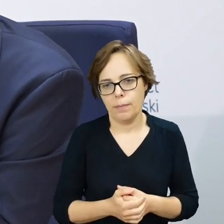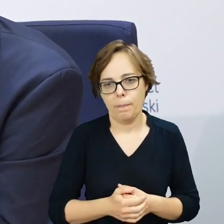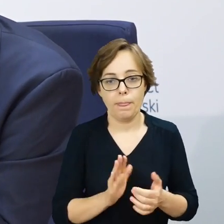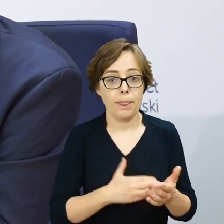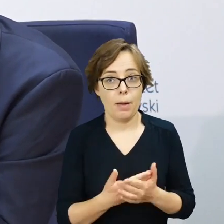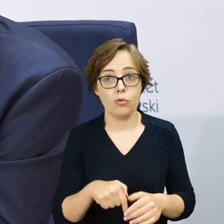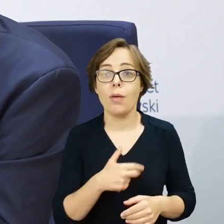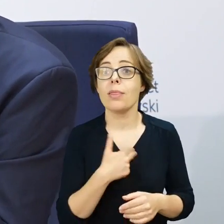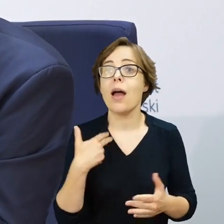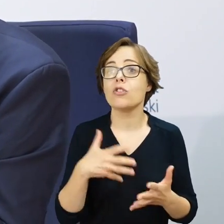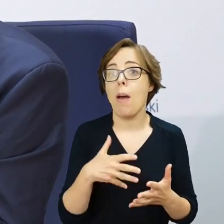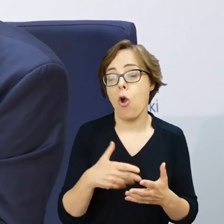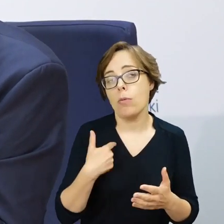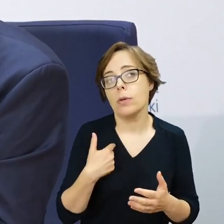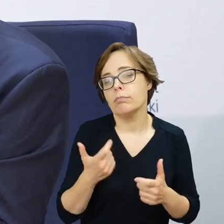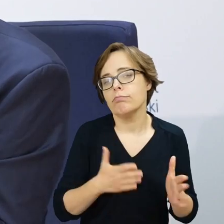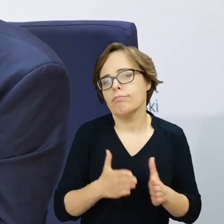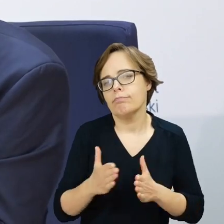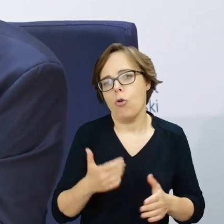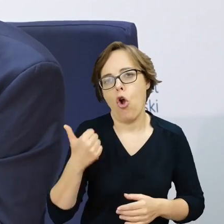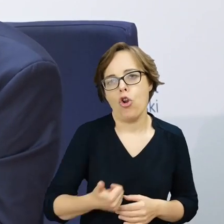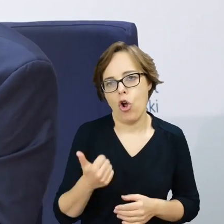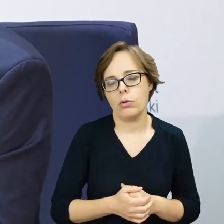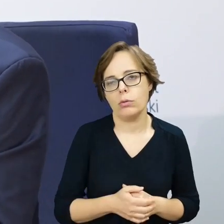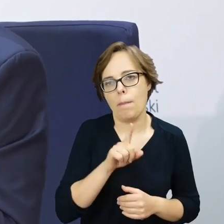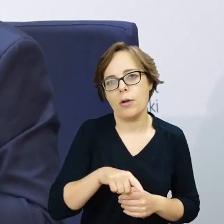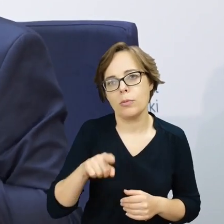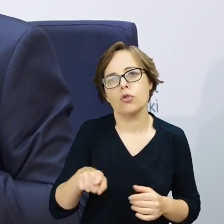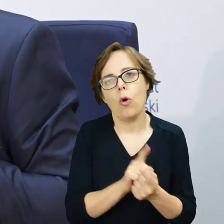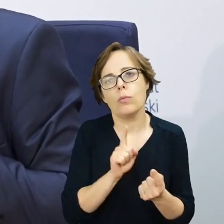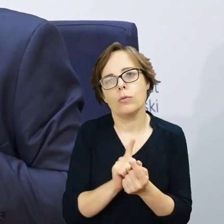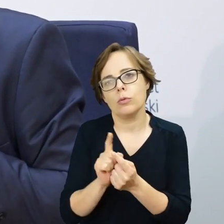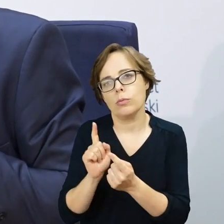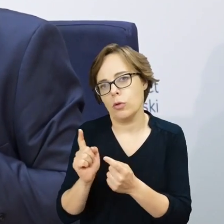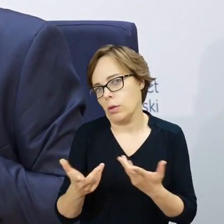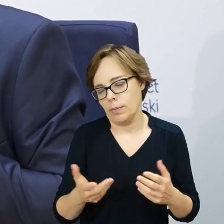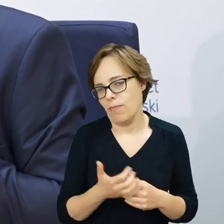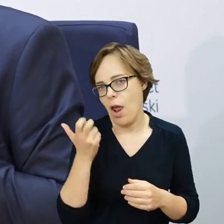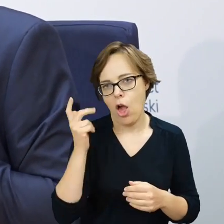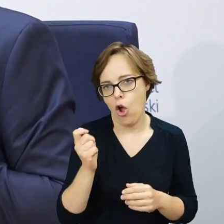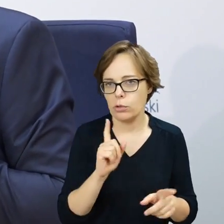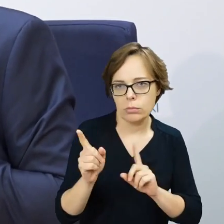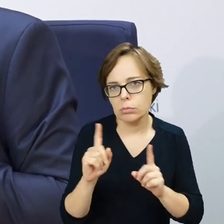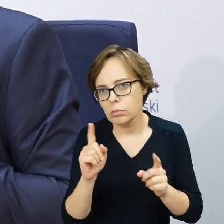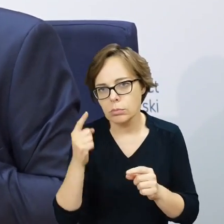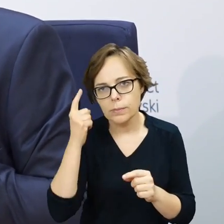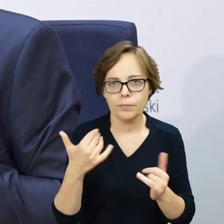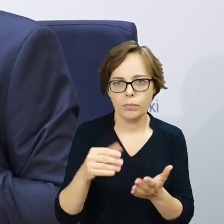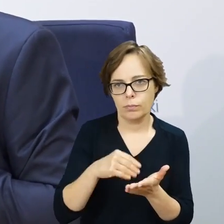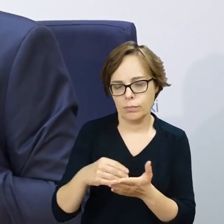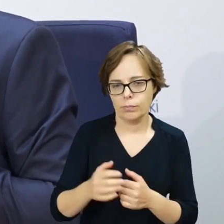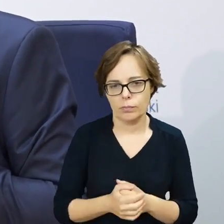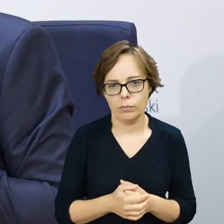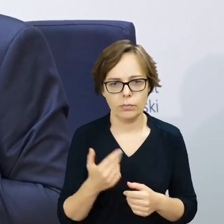raportu zajął rok spotkań, co miesiąc wielogodzinnych. Więc to myślę sobie, że tak się zacząłem